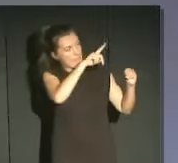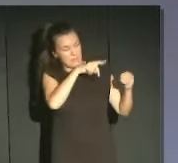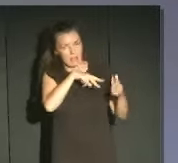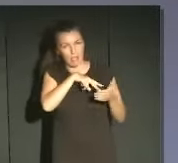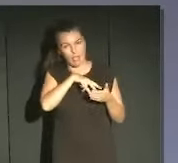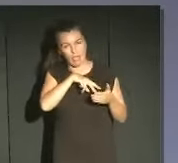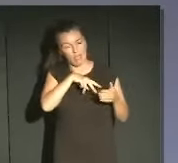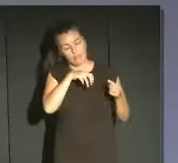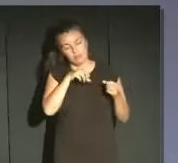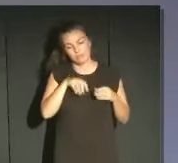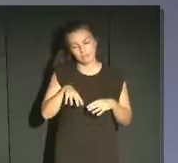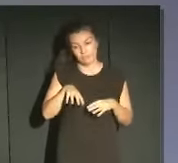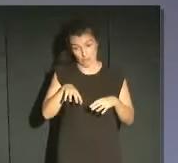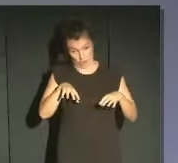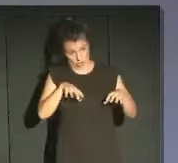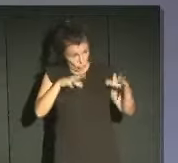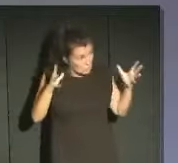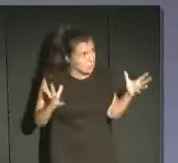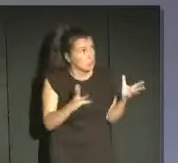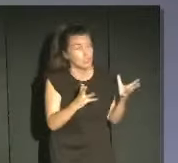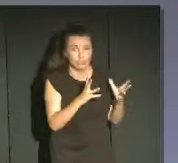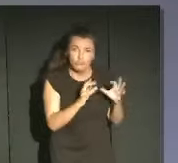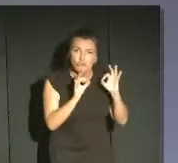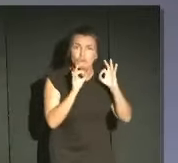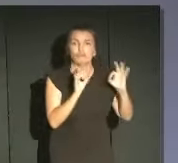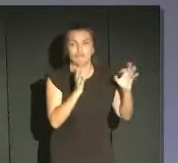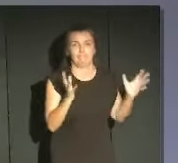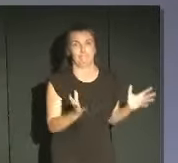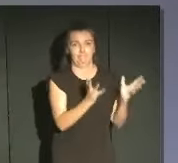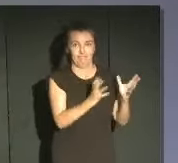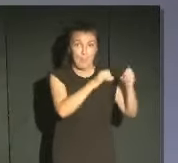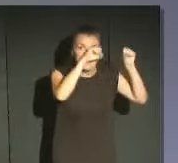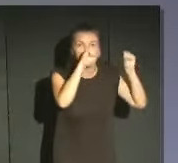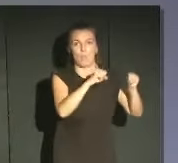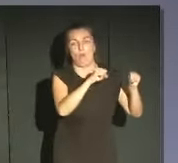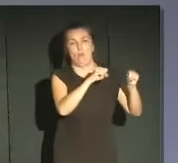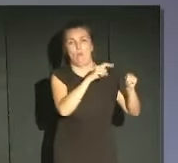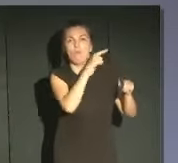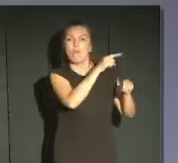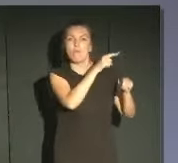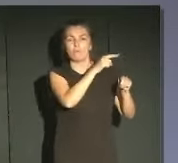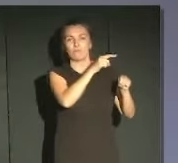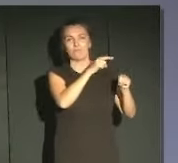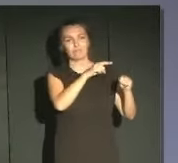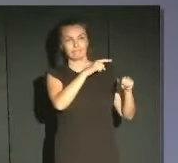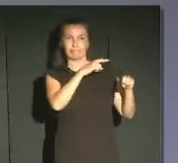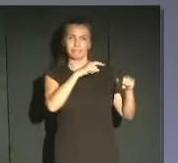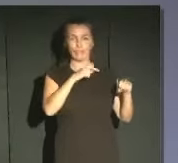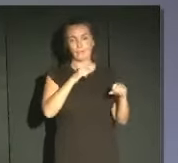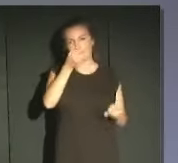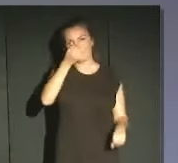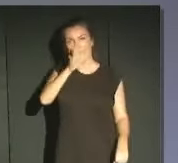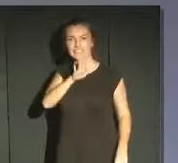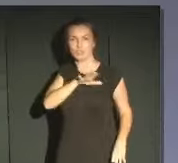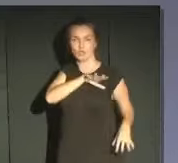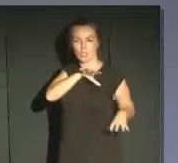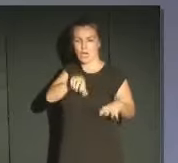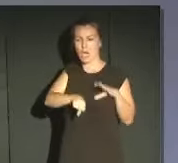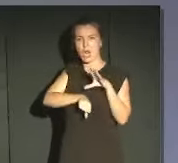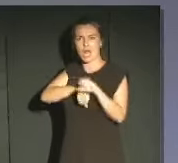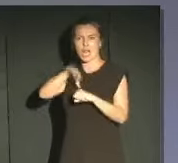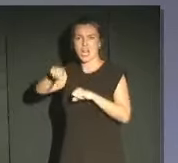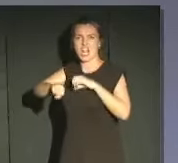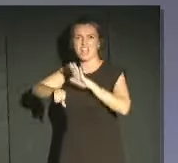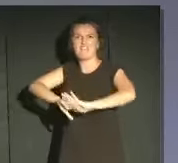ressaisir une chance de se ressaisir de sortir de cette posture coloniale